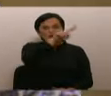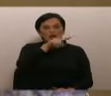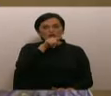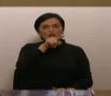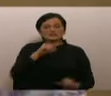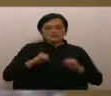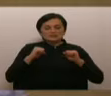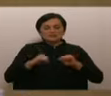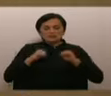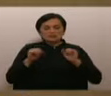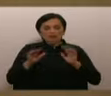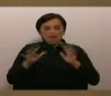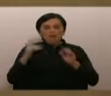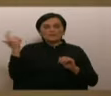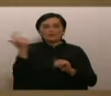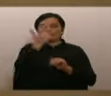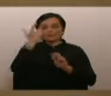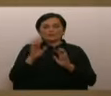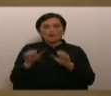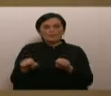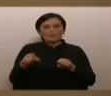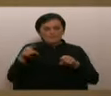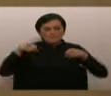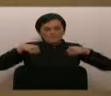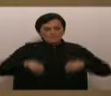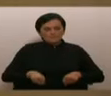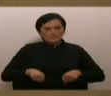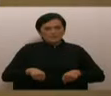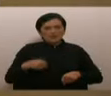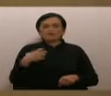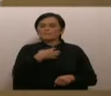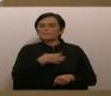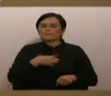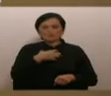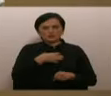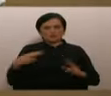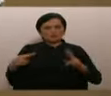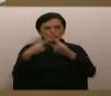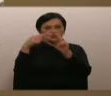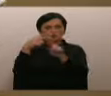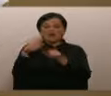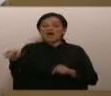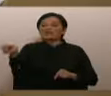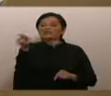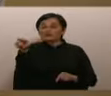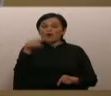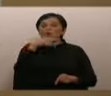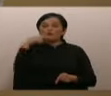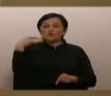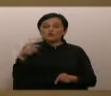დაეპატრონონ გავლენის ბერკეტებს ამ ძალიან მნიშვნელოვან ინსტიტუტში. მაგრამ თქვენ და რუსეთი ხართ